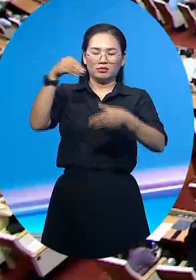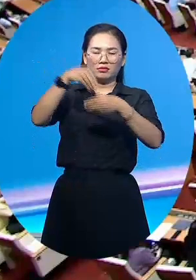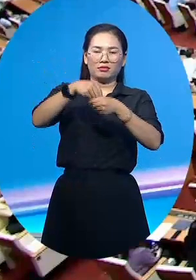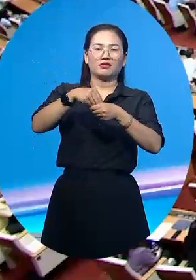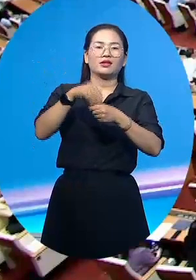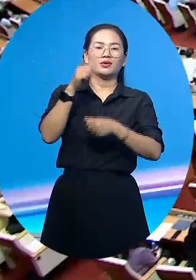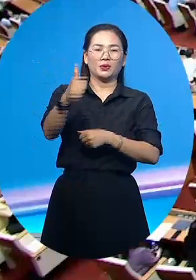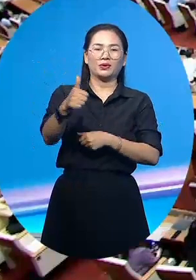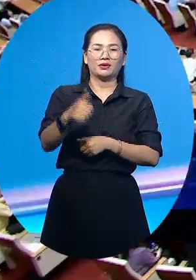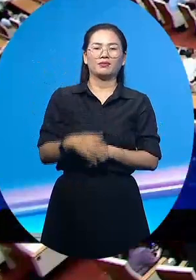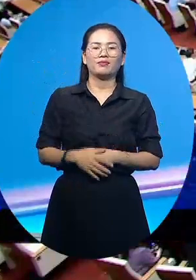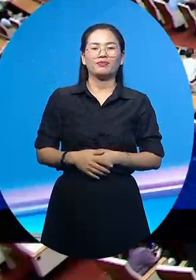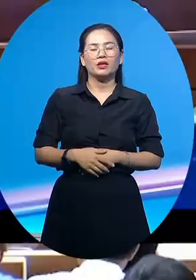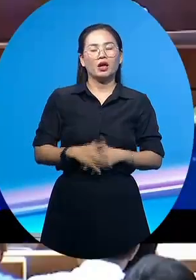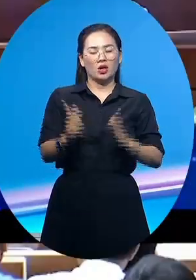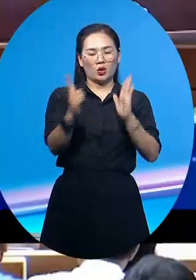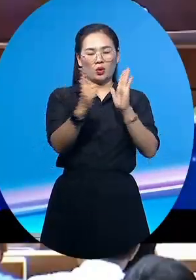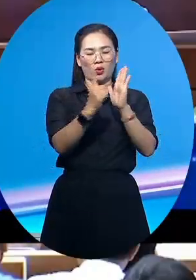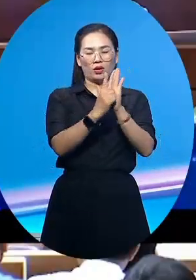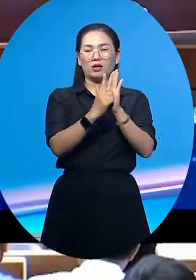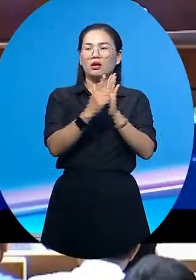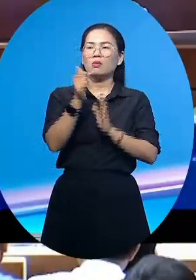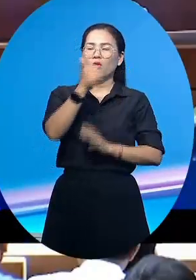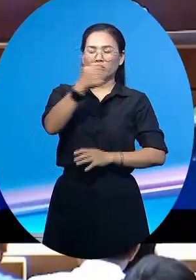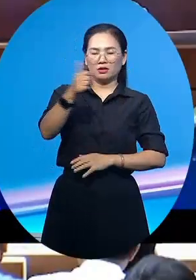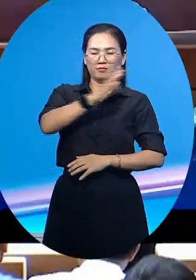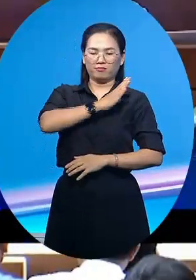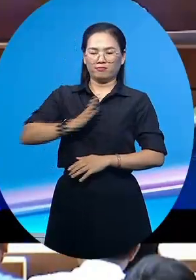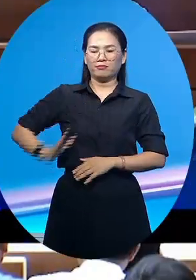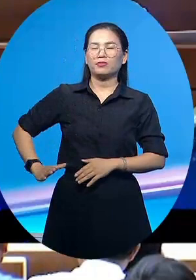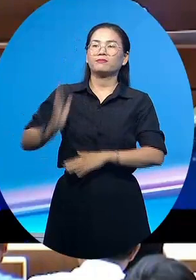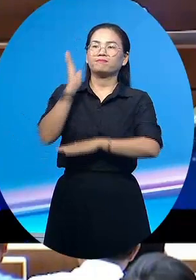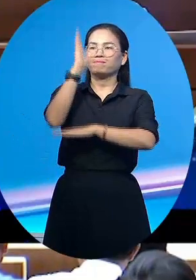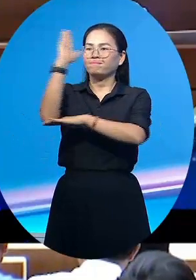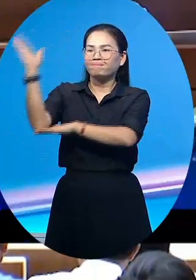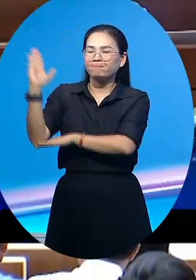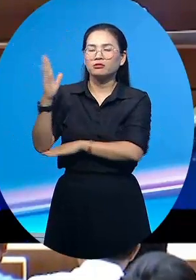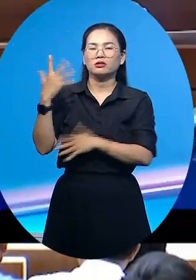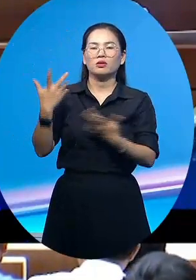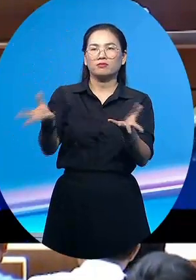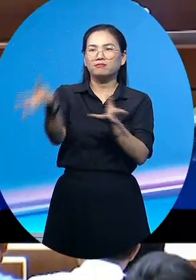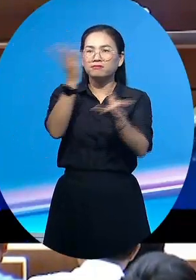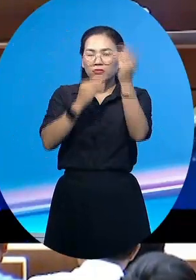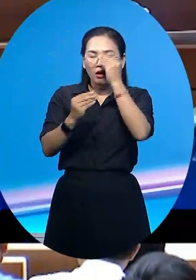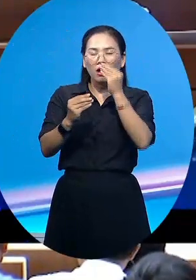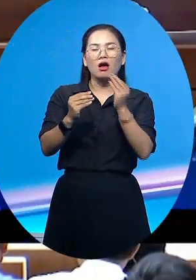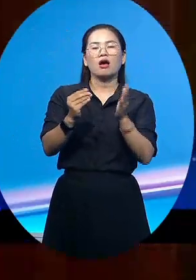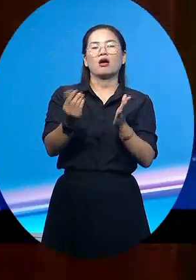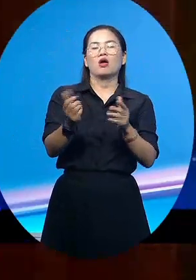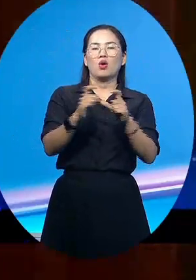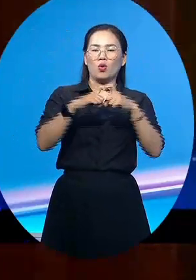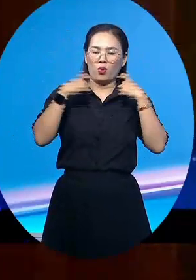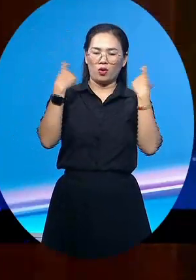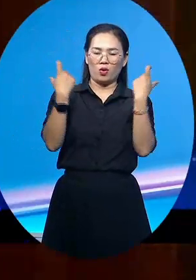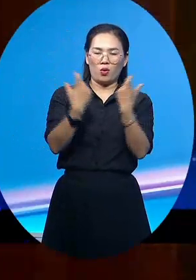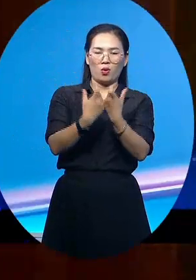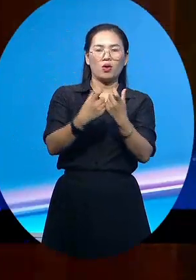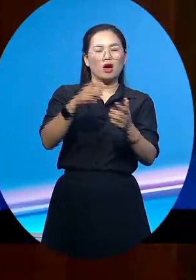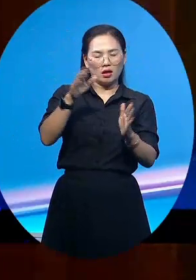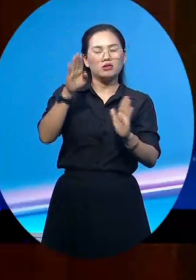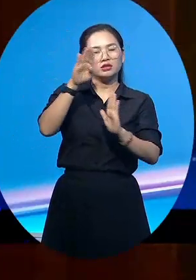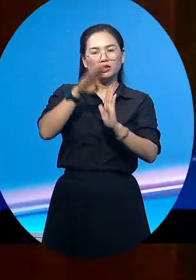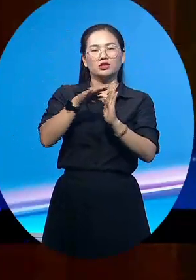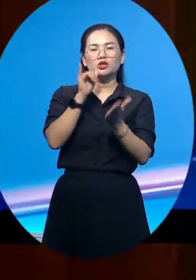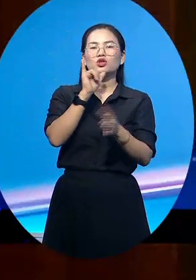luật sau khi tiếp thu ý kiến đại biểu quốc hội gồm 10 chương 96 điều giữ nguyên số chương và giảm 3 điều so với dự thảo luật